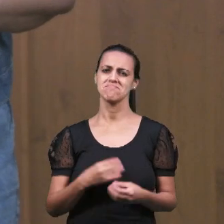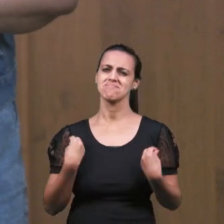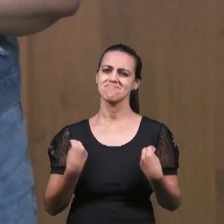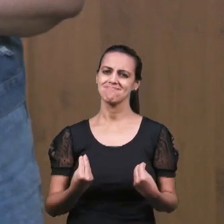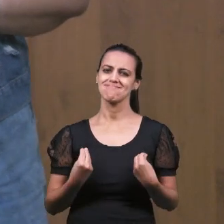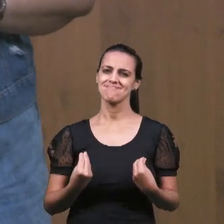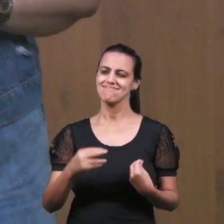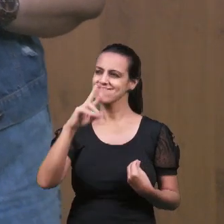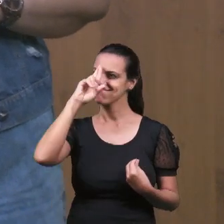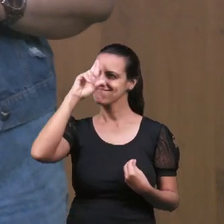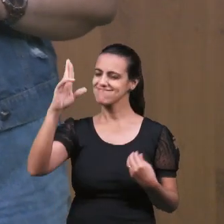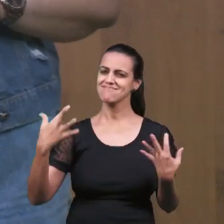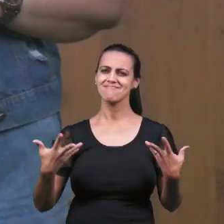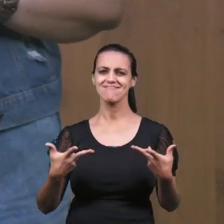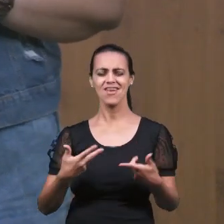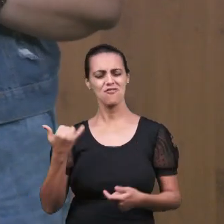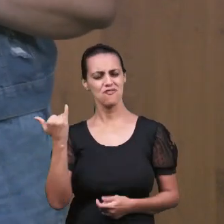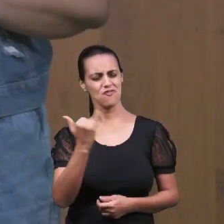de Jérusalem à Gaza,